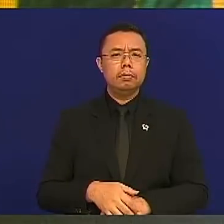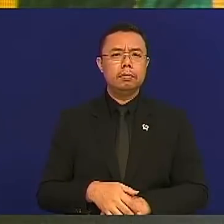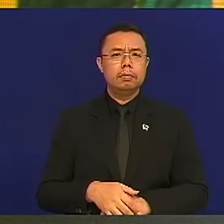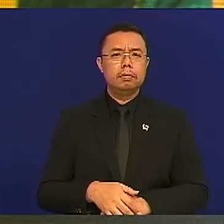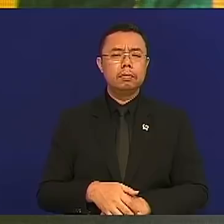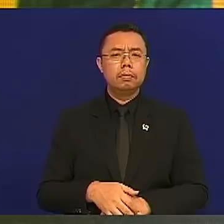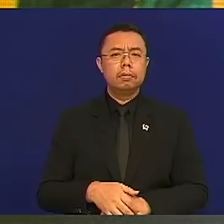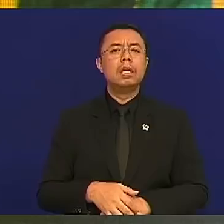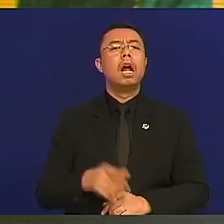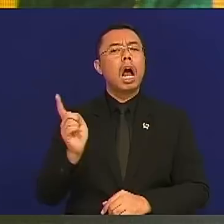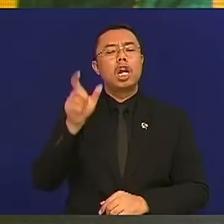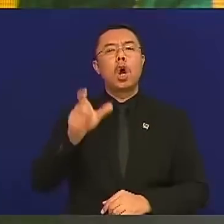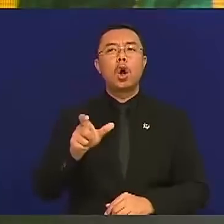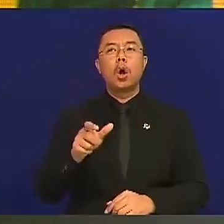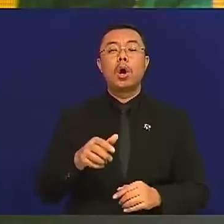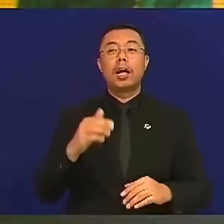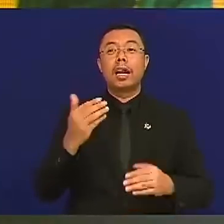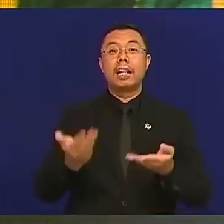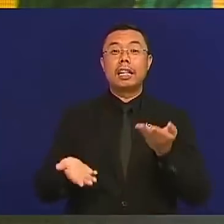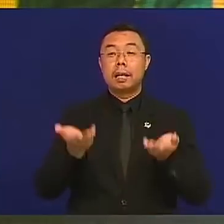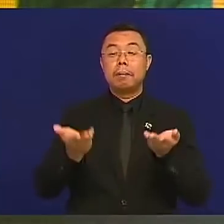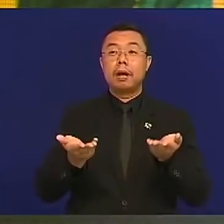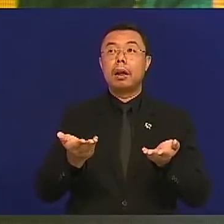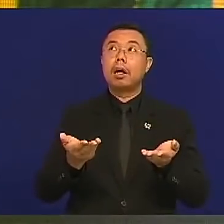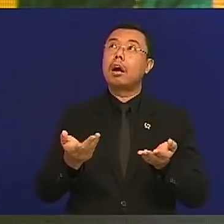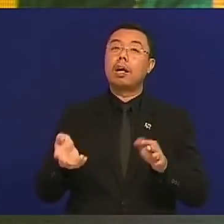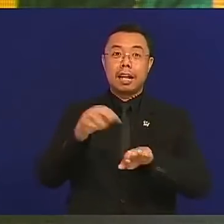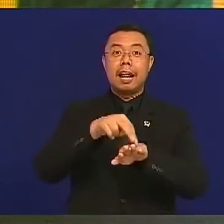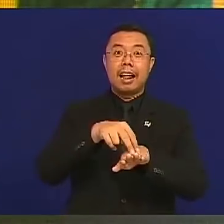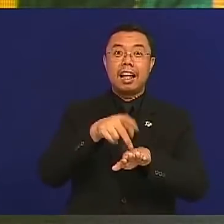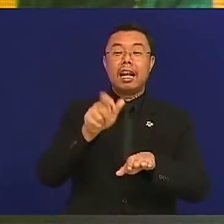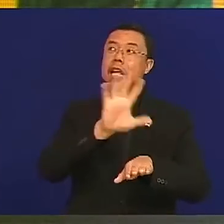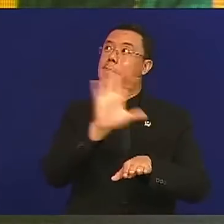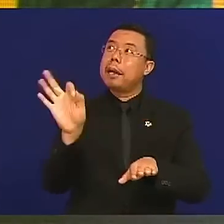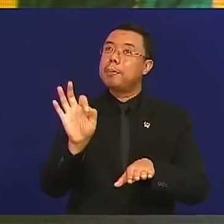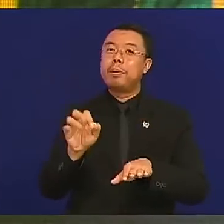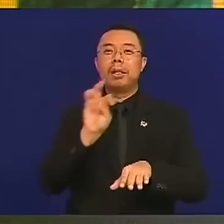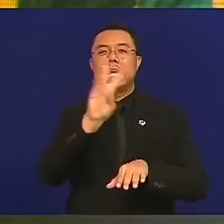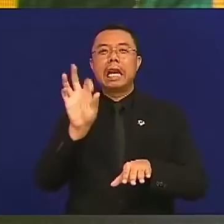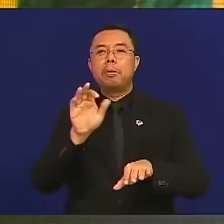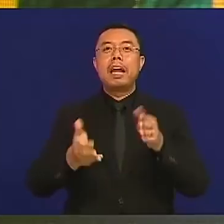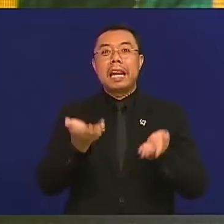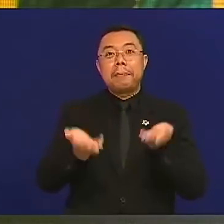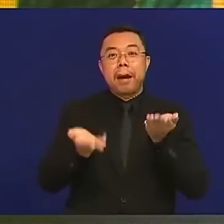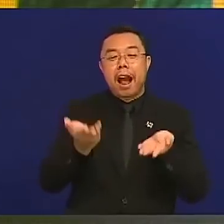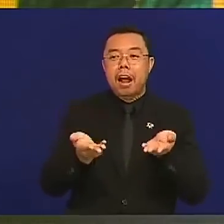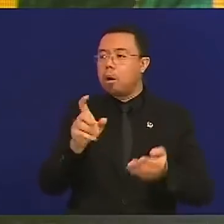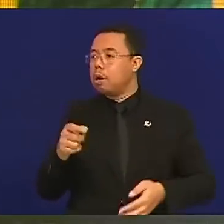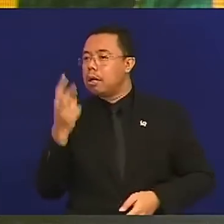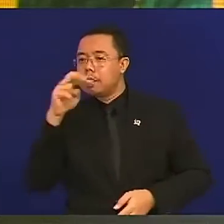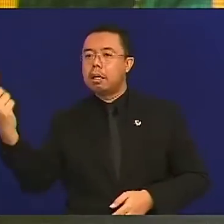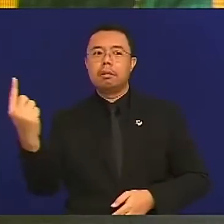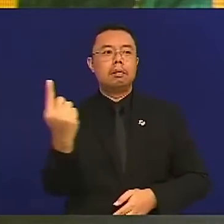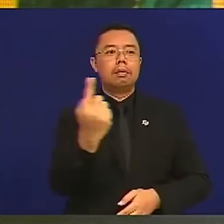Ya, ada orang yang nimbang. Kalau sekali nimbang 5.000 atau 3.000 gitu. Dia nimbang. Mungkin gak ada orang nimbang,